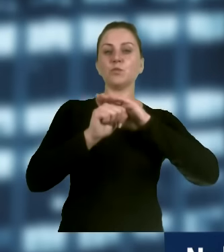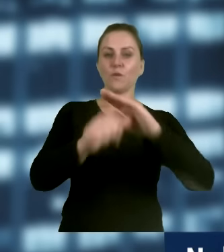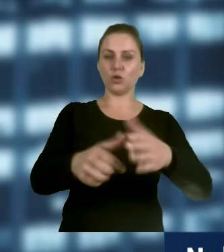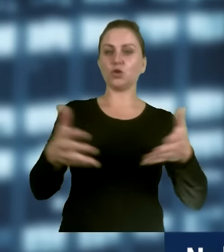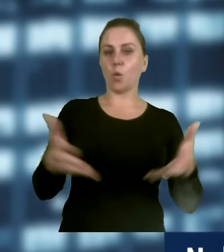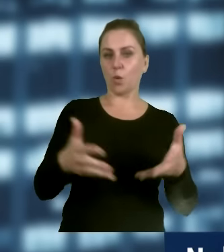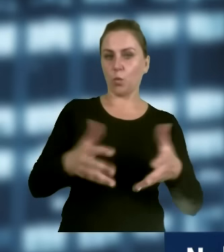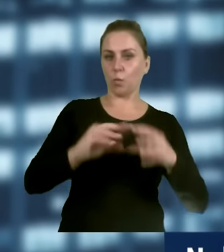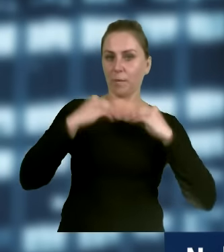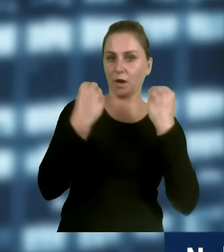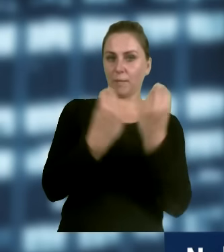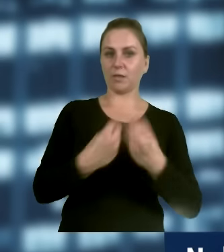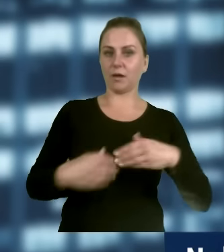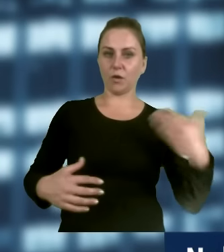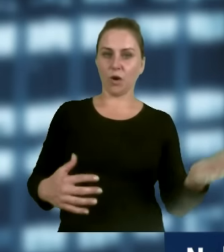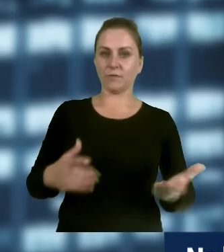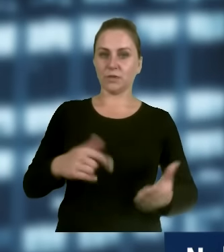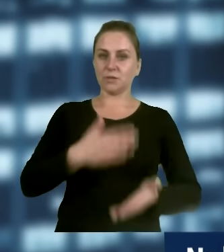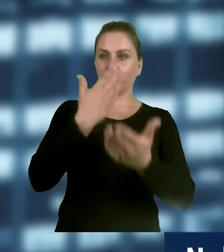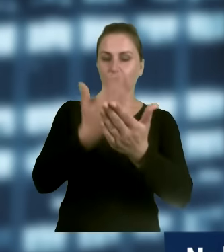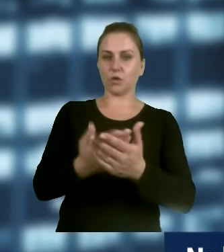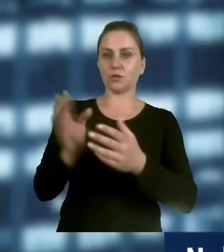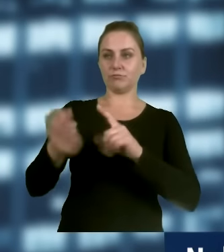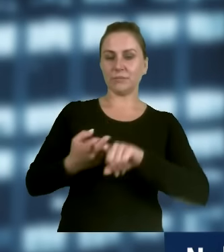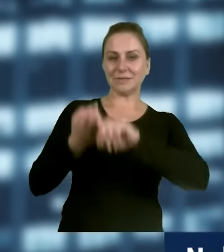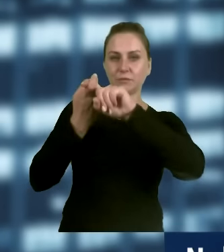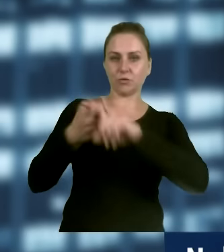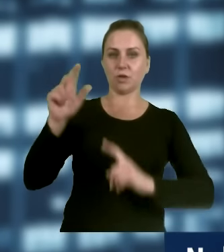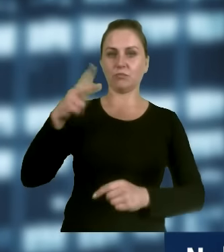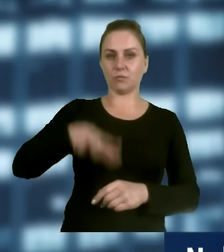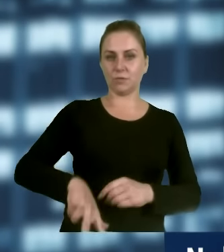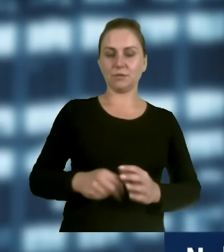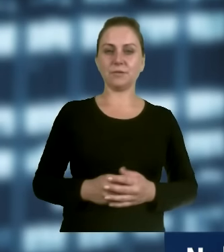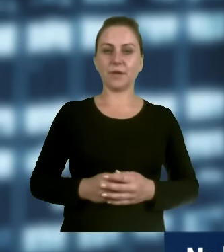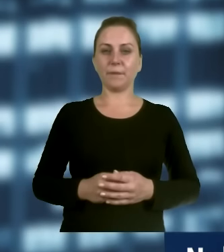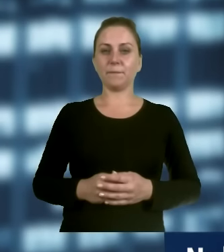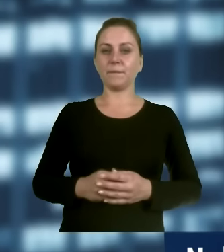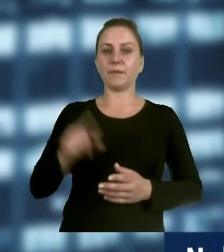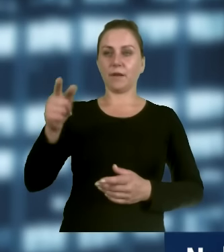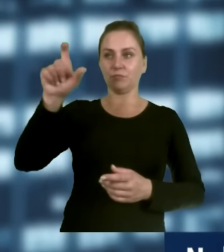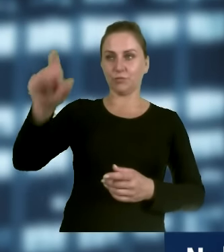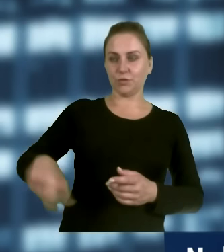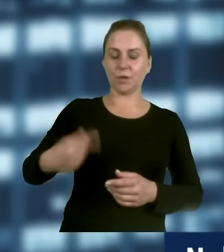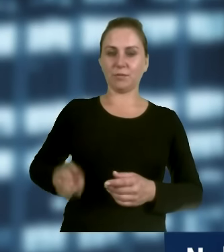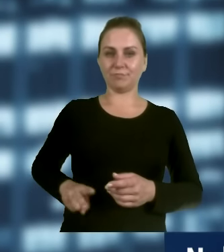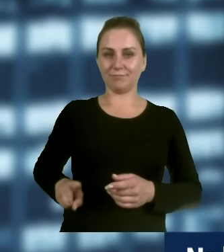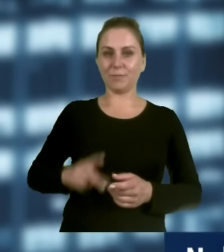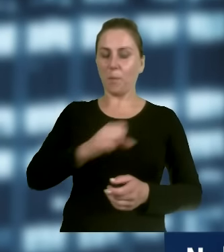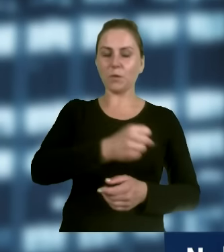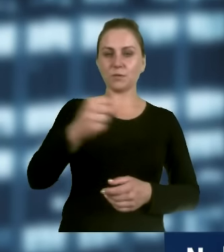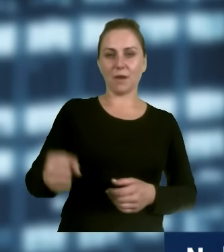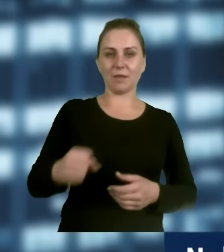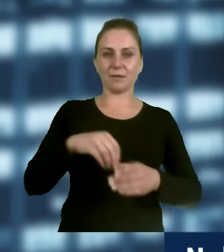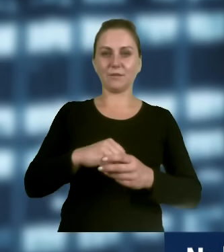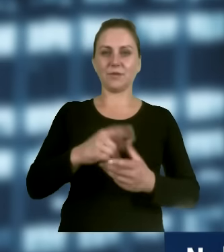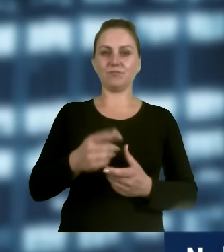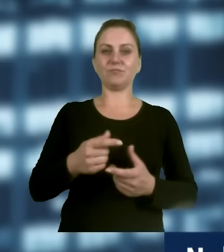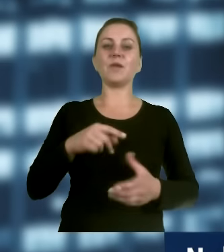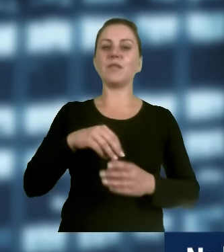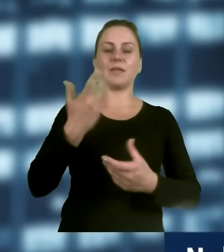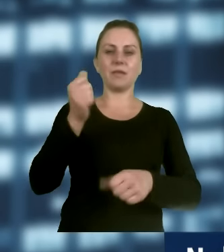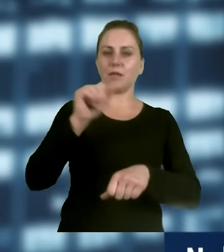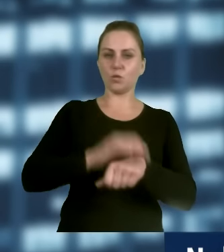parlamentarnego Lewicy złożyłam wniosek o zawieszenie na 3 miesiące posłanki Pauliny Matysiak w prawach członkini klubu za działania niezgodne